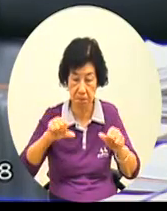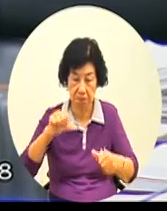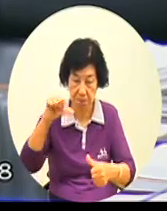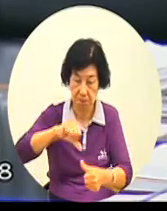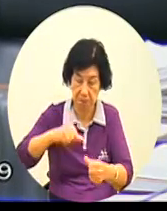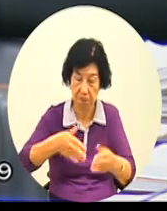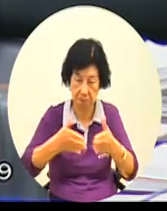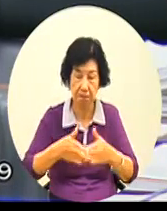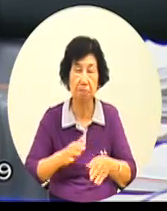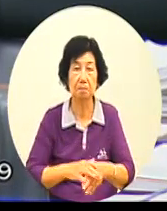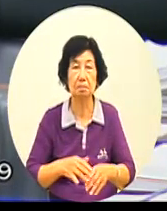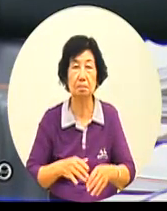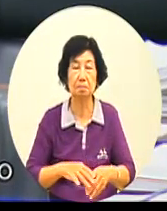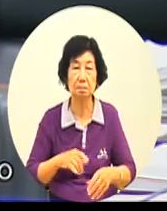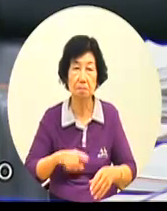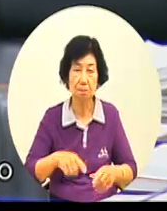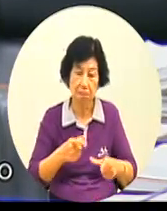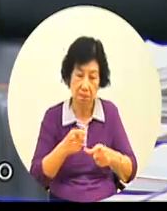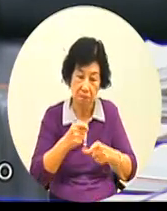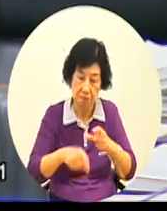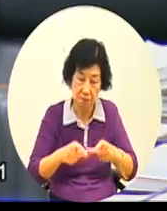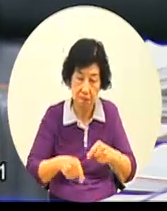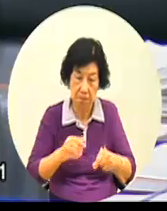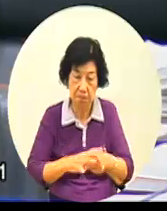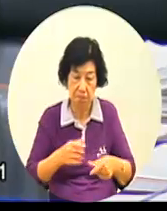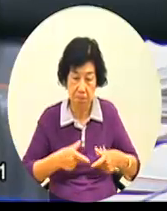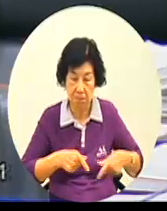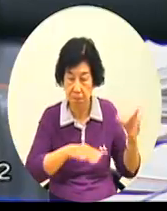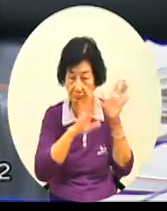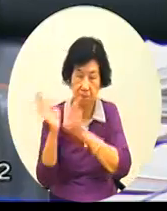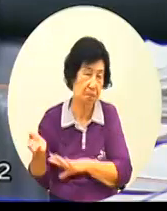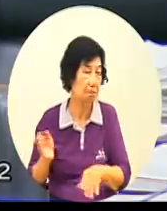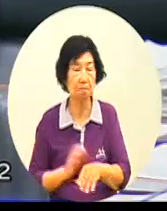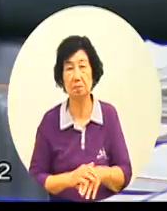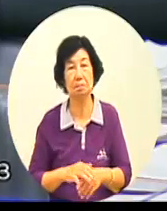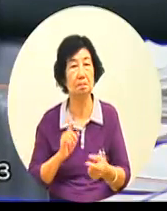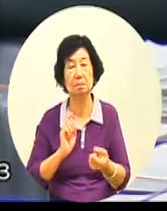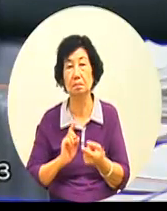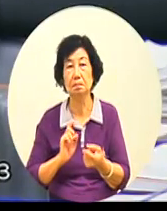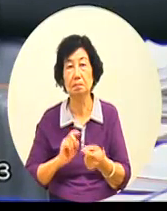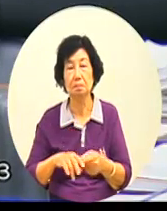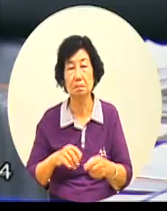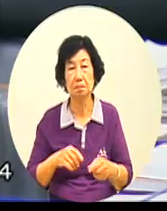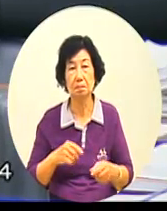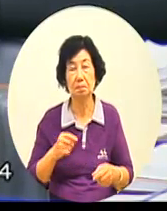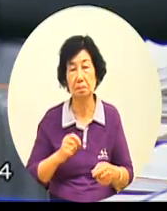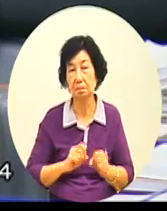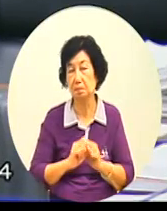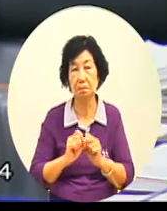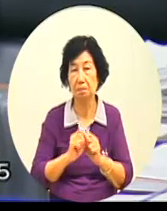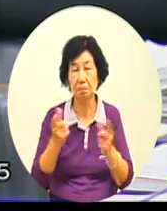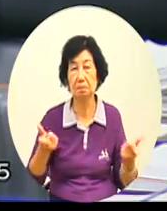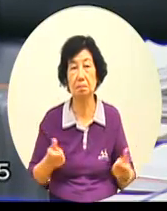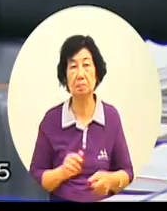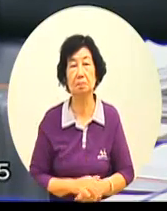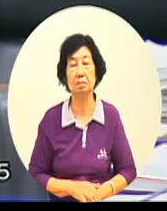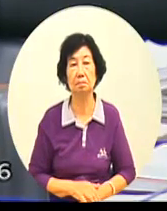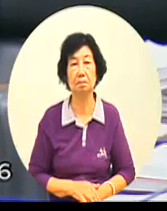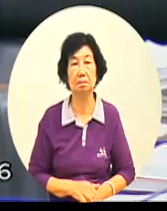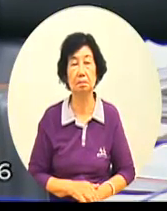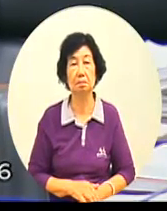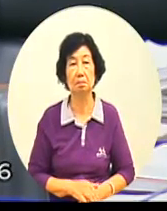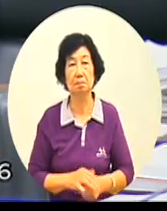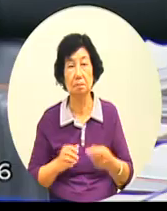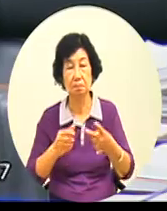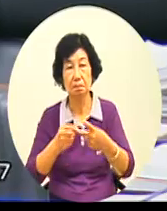就是不同。好，所以 我觉得第一个，你的法令有没有落实宣导， 我认为你需要再检核一遍。第二个，我